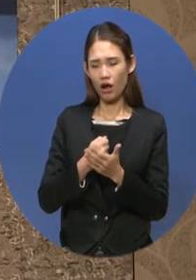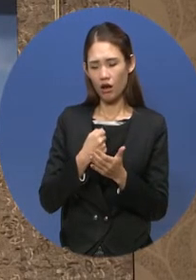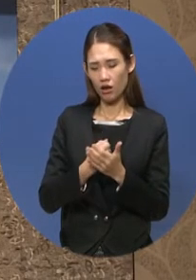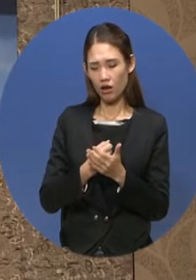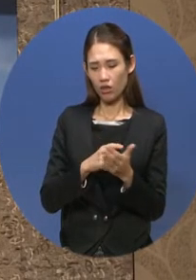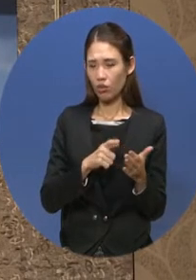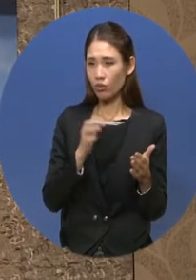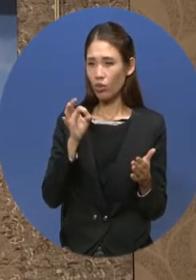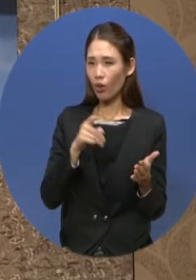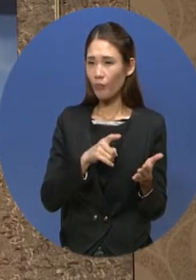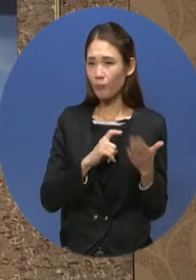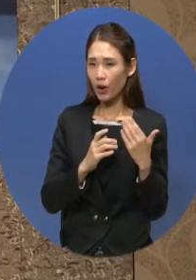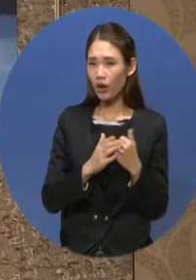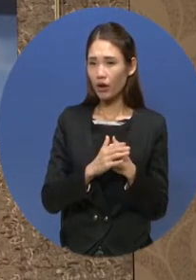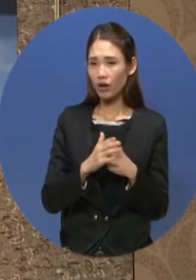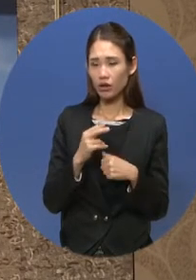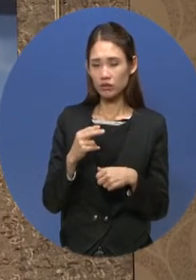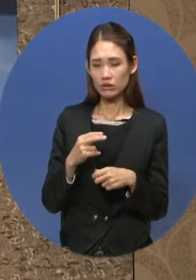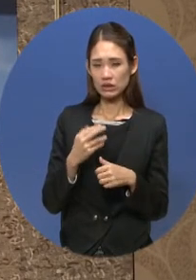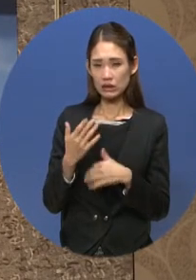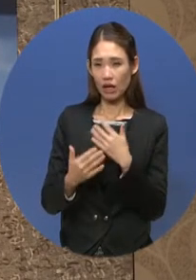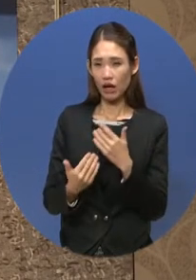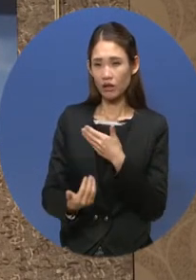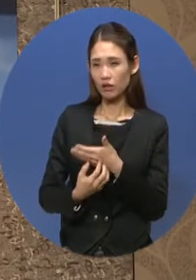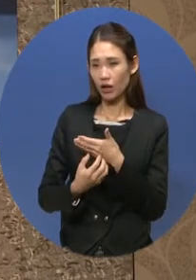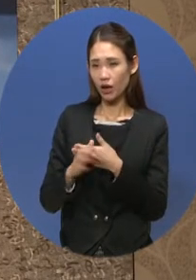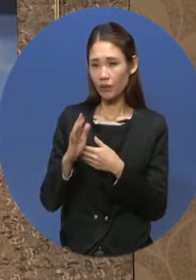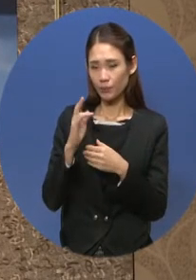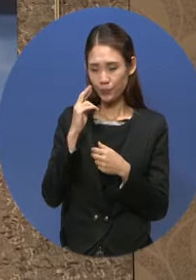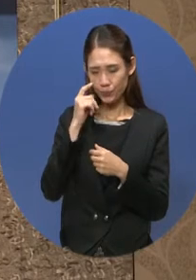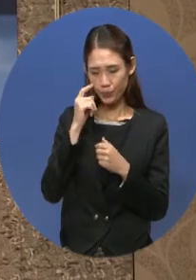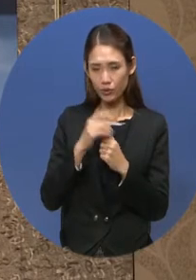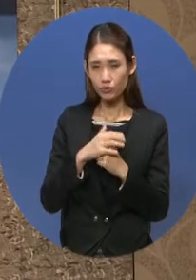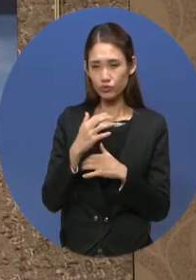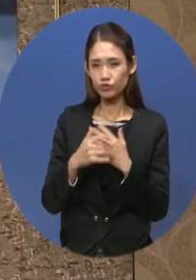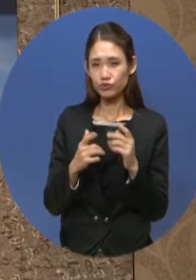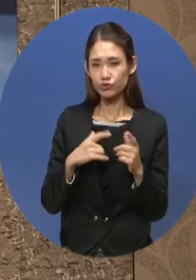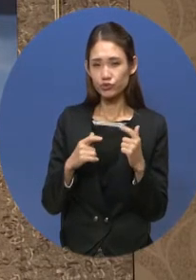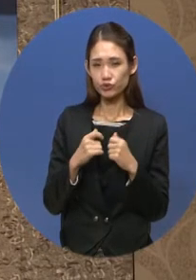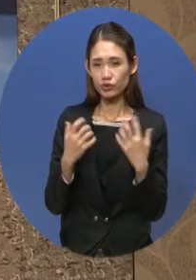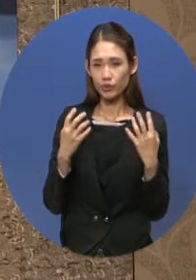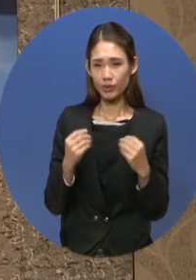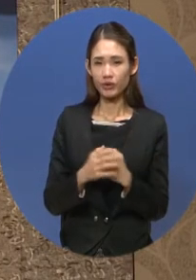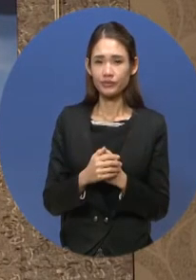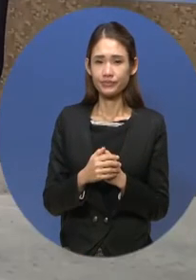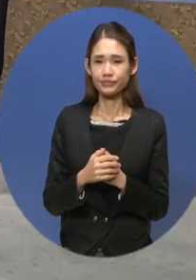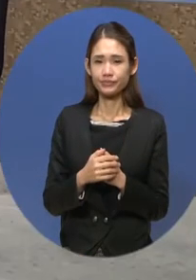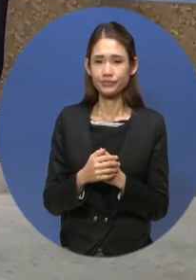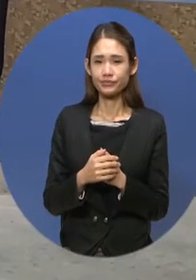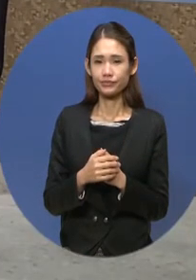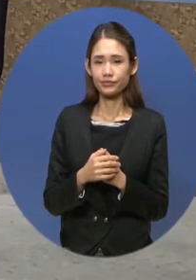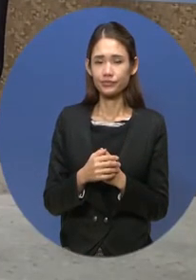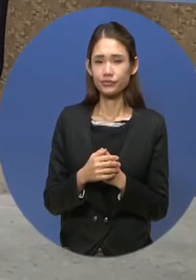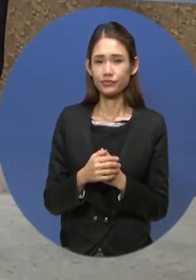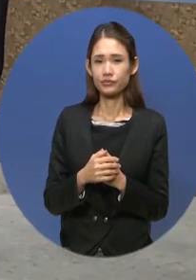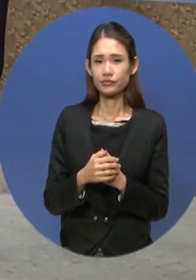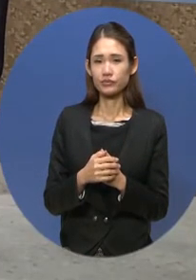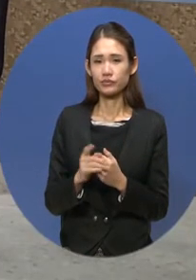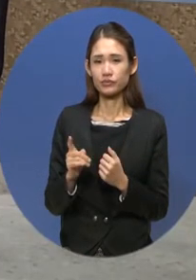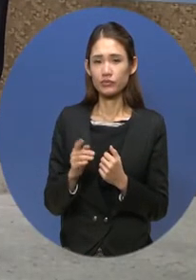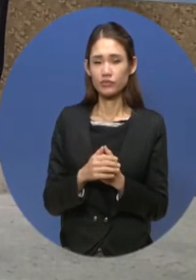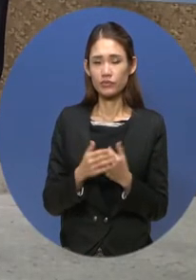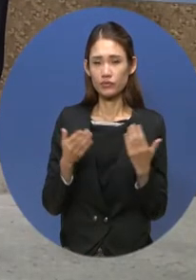드시잖아요. 보일러 같은 걸 팍팍. 그러니까 추위도 더 많이 느끼시고 또 어려움이 많다고 해요. 그러니까 지금